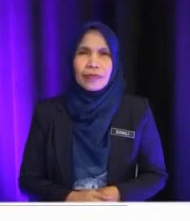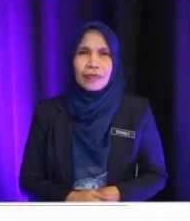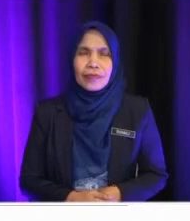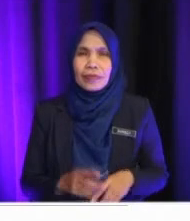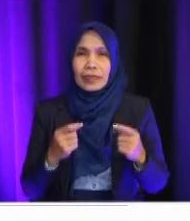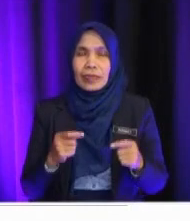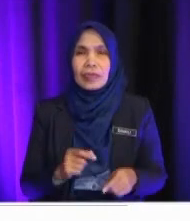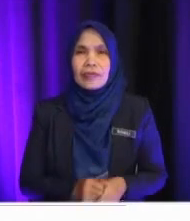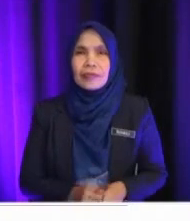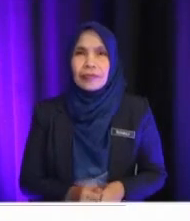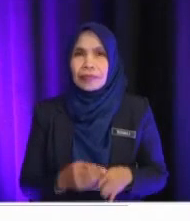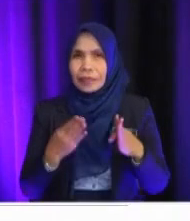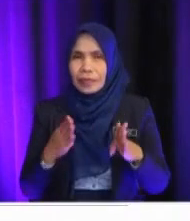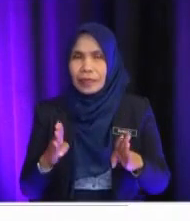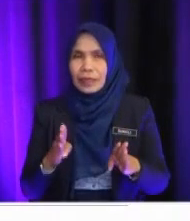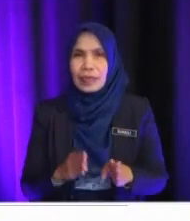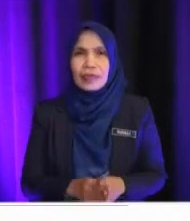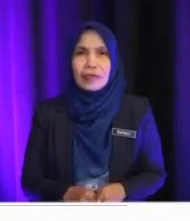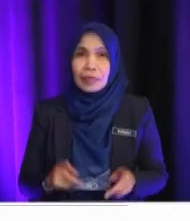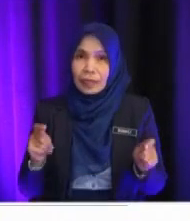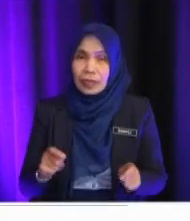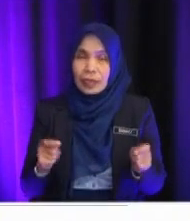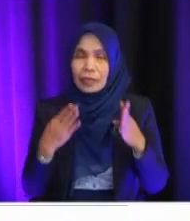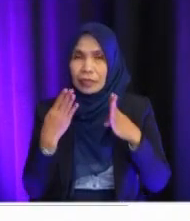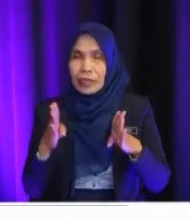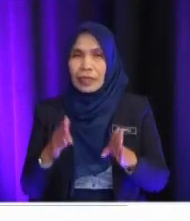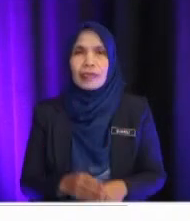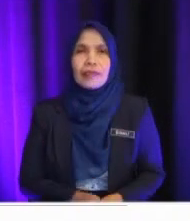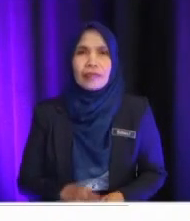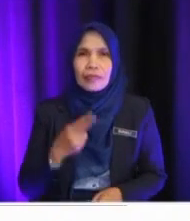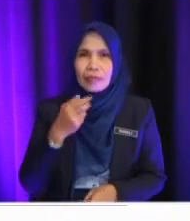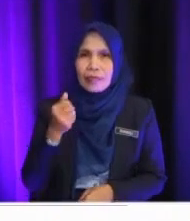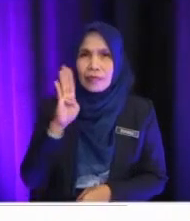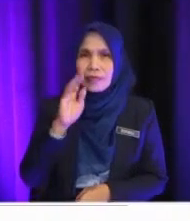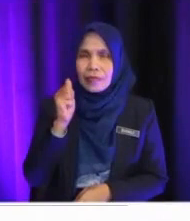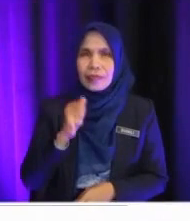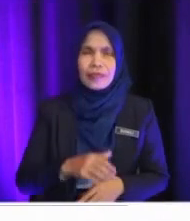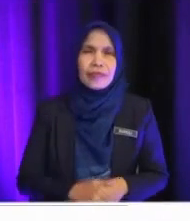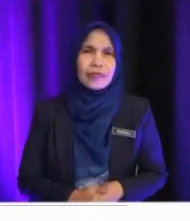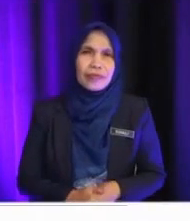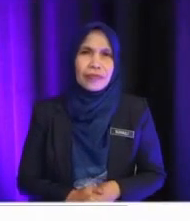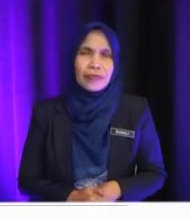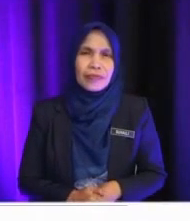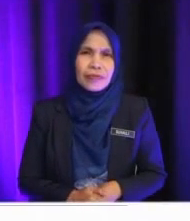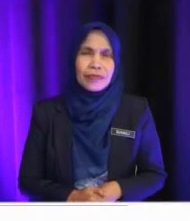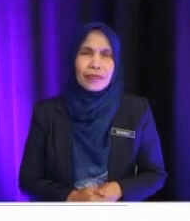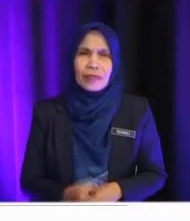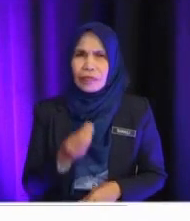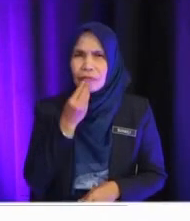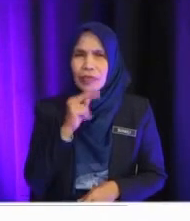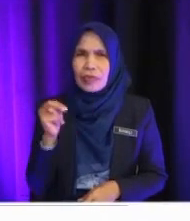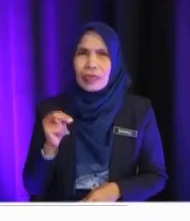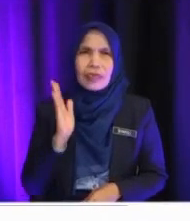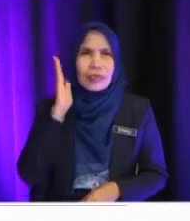memasak. Okey, selepas kita memasak, bahan makanan kita tu akan jadi pejal. Okey, akan jadi pejal apabila dipanaskan.